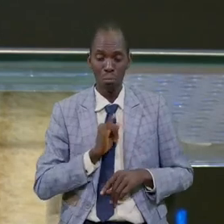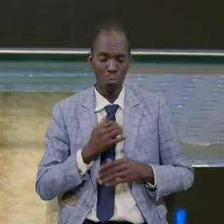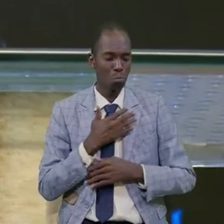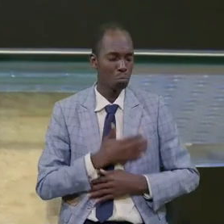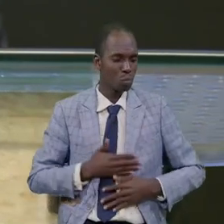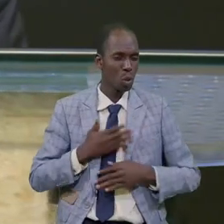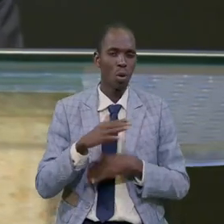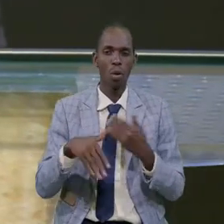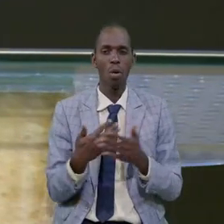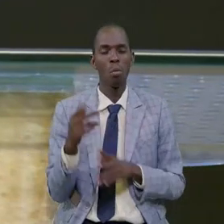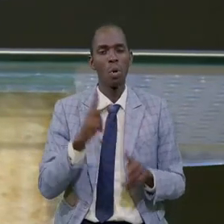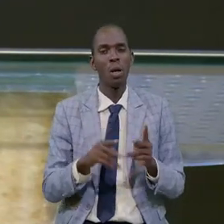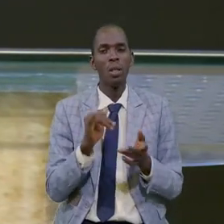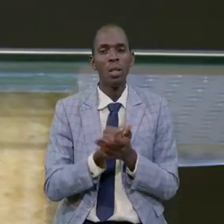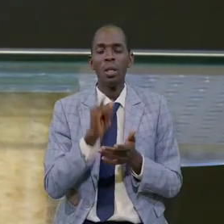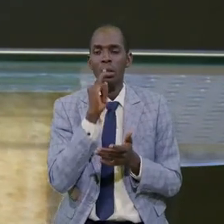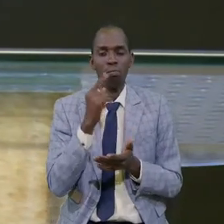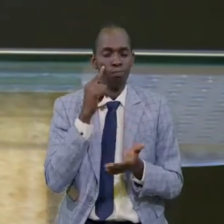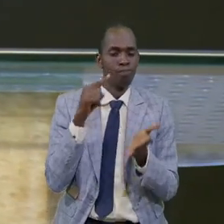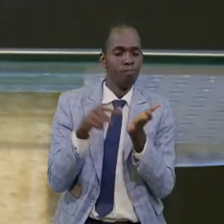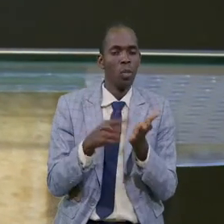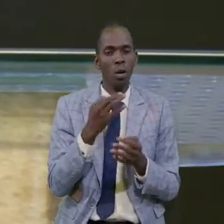que moi aussi, je m'efforce en toutes choses.